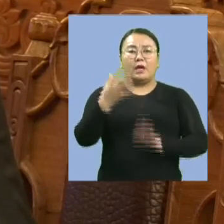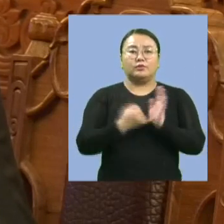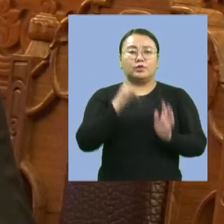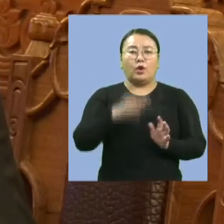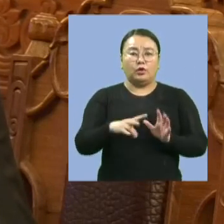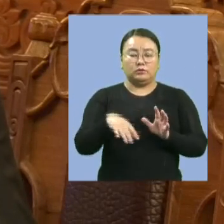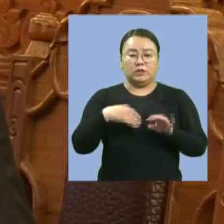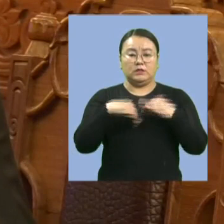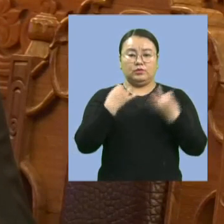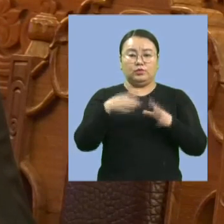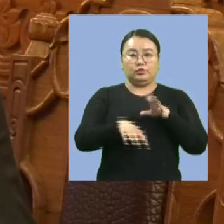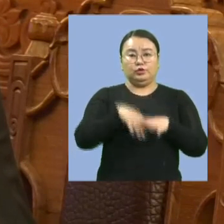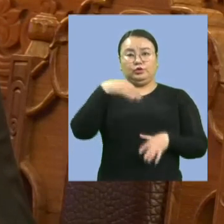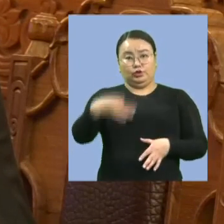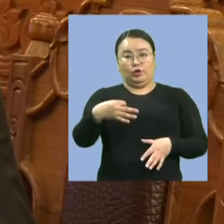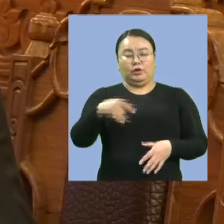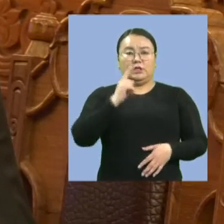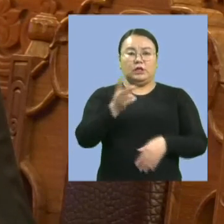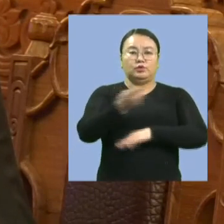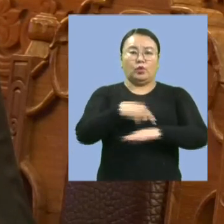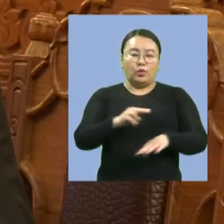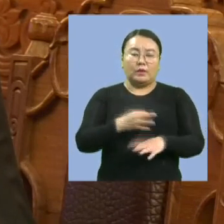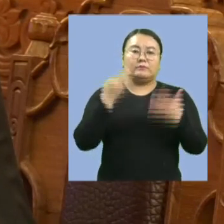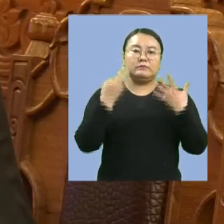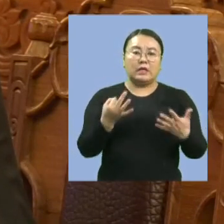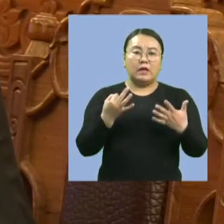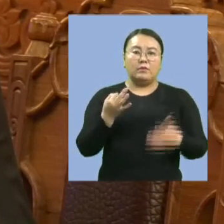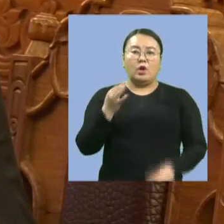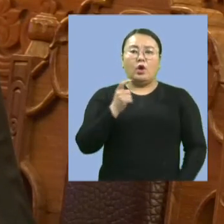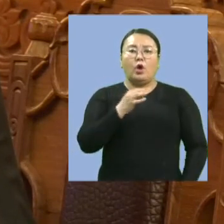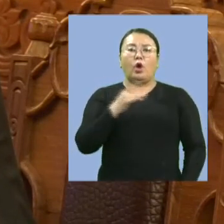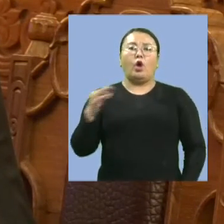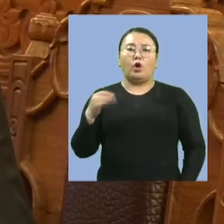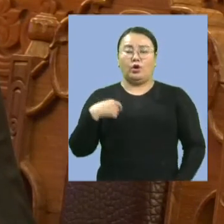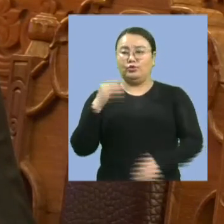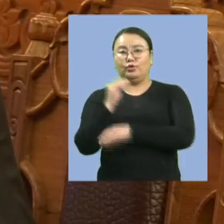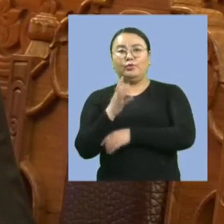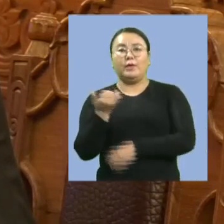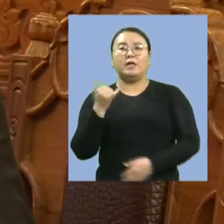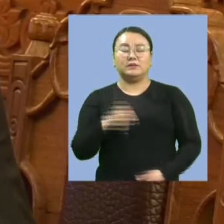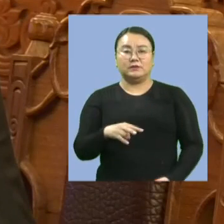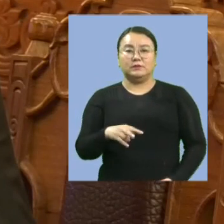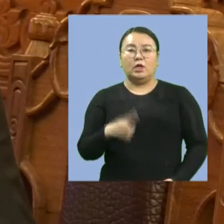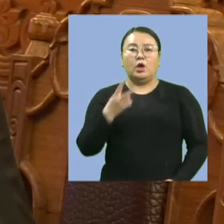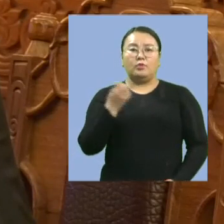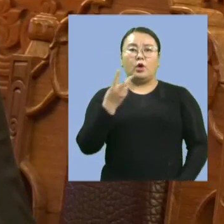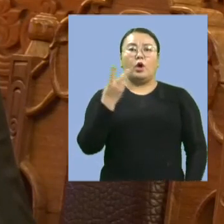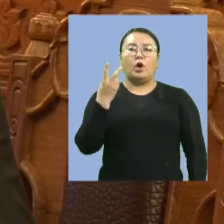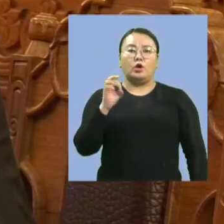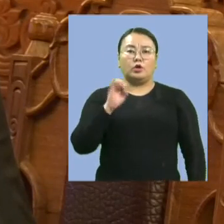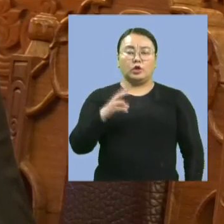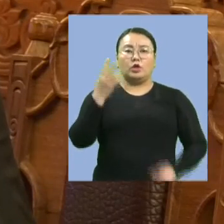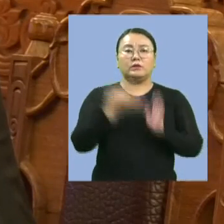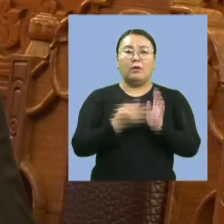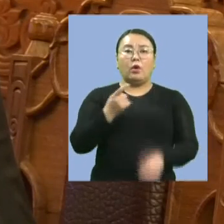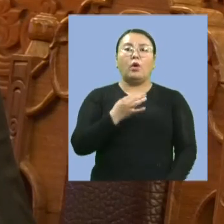хувьд 2016 онд их хурлд сонгогдохдоо нэг дүүргийн 8 хорог төлөөлжсэн. За ингээ 20